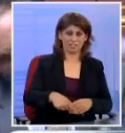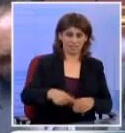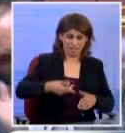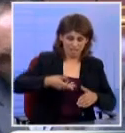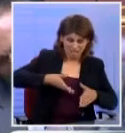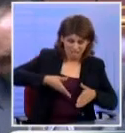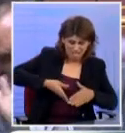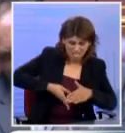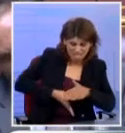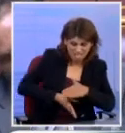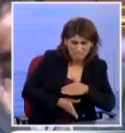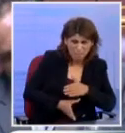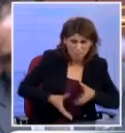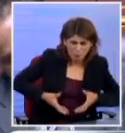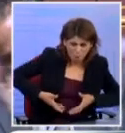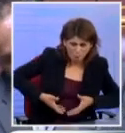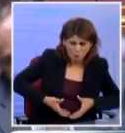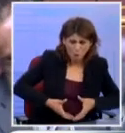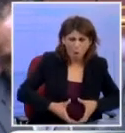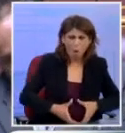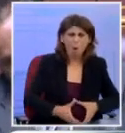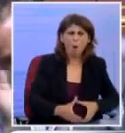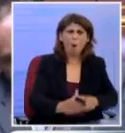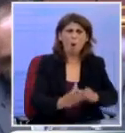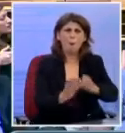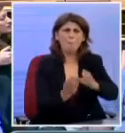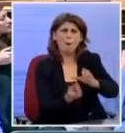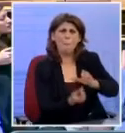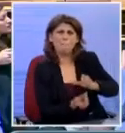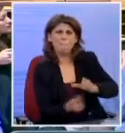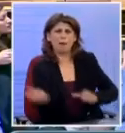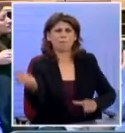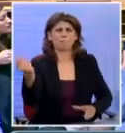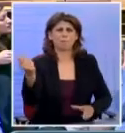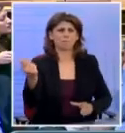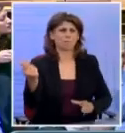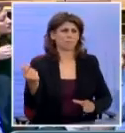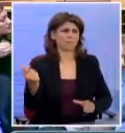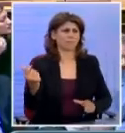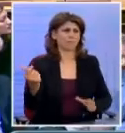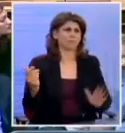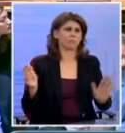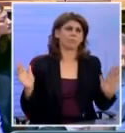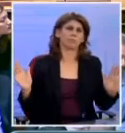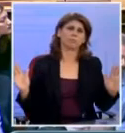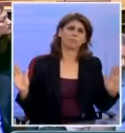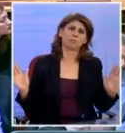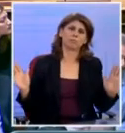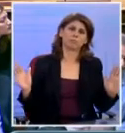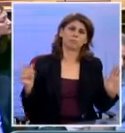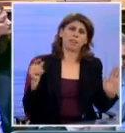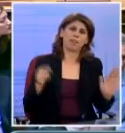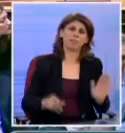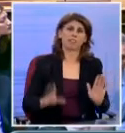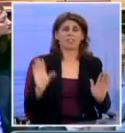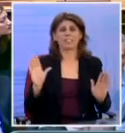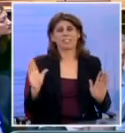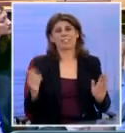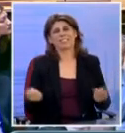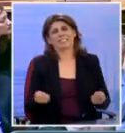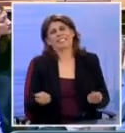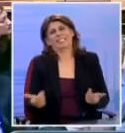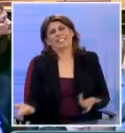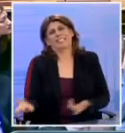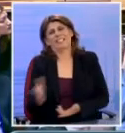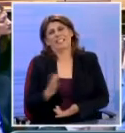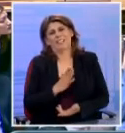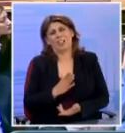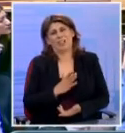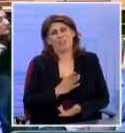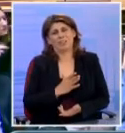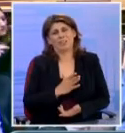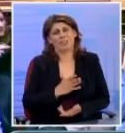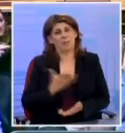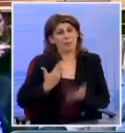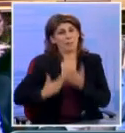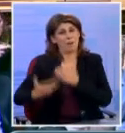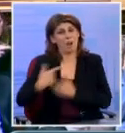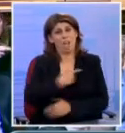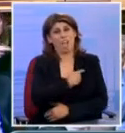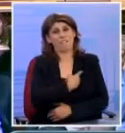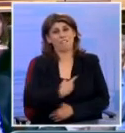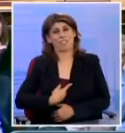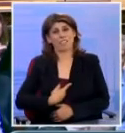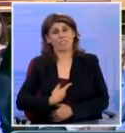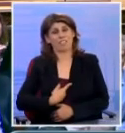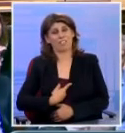μέσων μαζικής ενημέρωσης, το βάλε στα πόδια. Μα έτσι είναι. Τι να κάνει τώρα ο άνθρωπος με τους πρώην εργοδότες